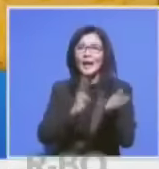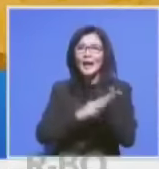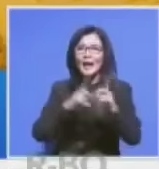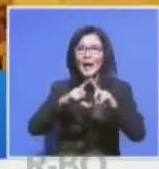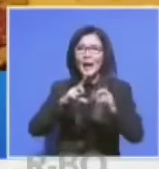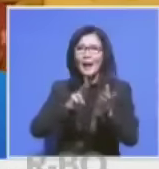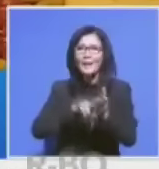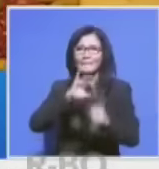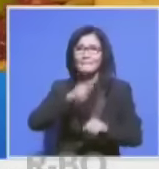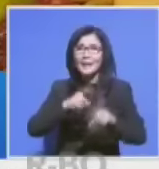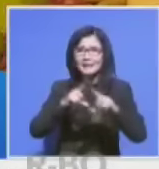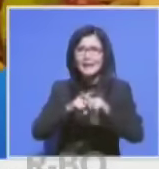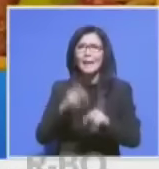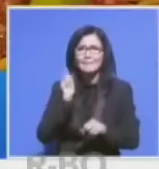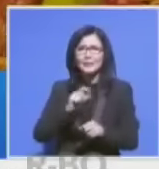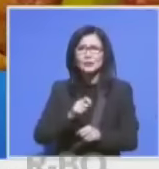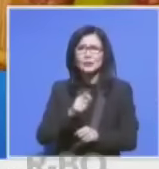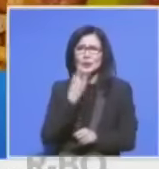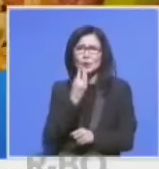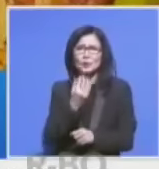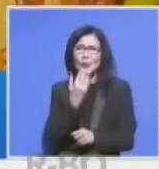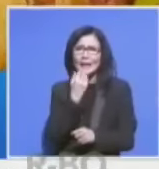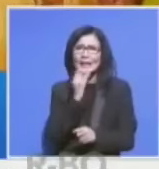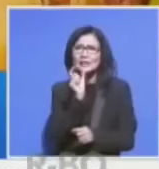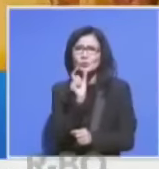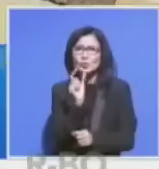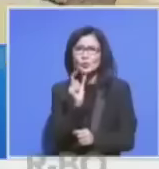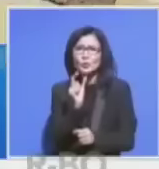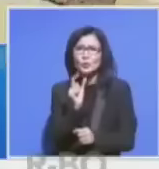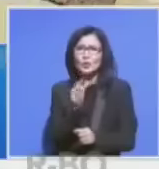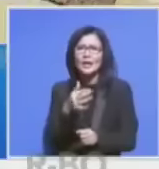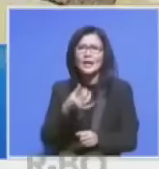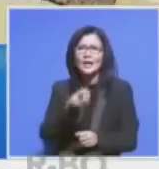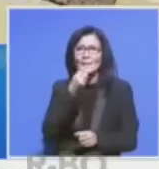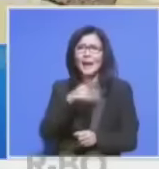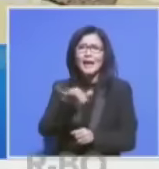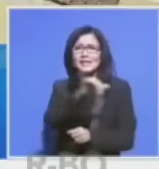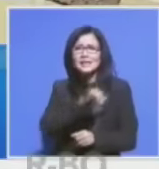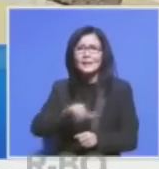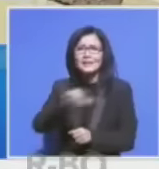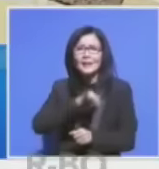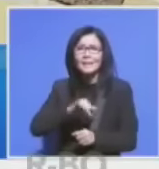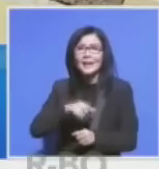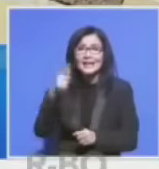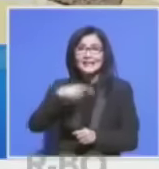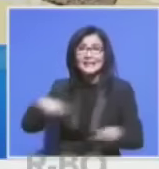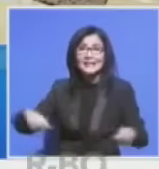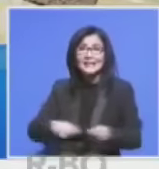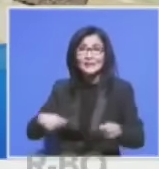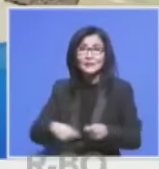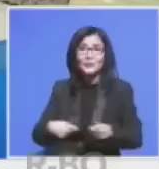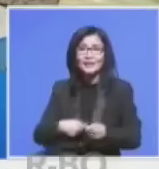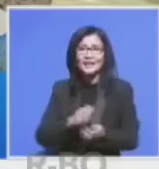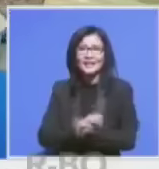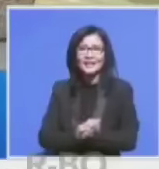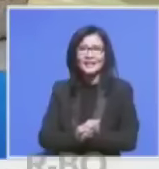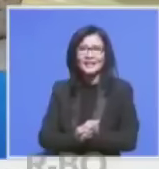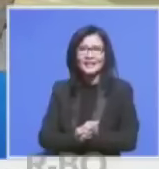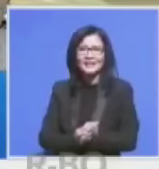Beneran, ini tuh nasi uduk buat dimakan rame-rame. Saya sudah di dapur pembuatan nasi uduk unik ini